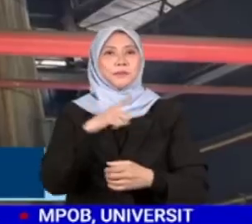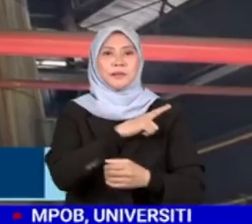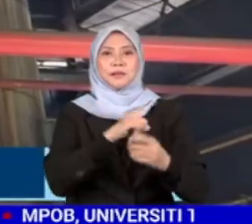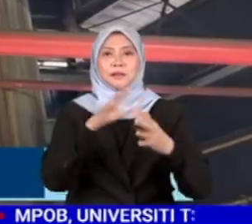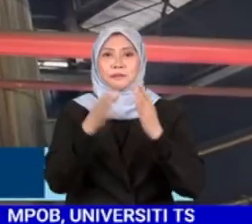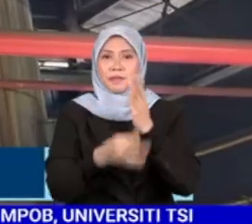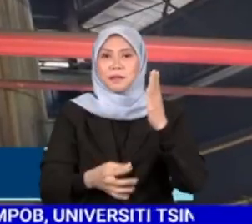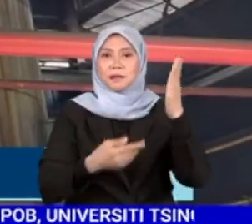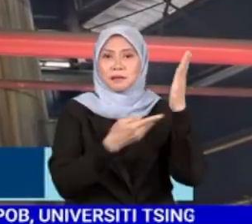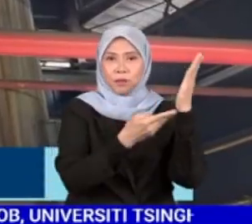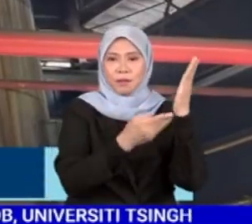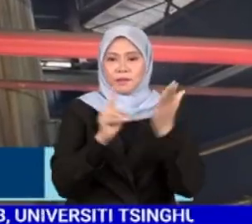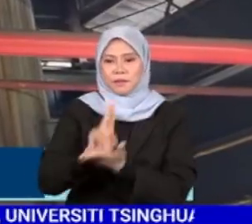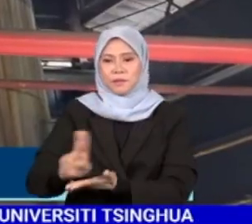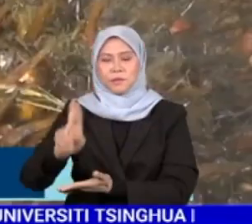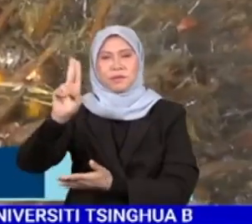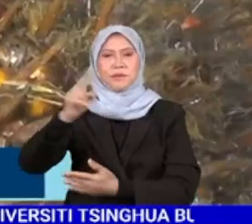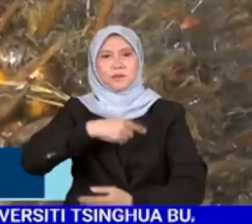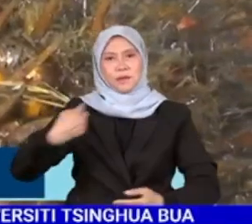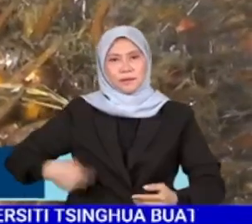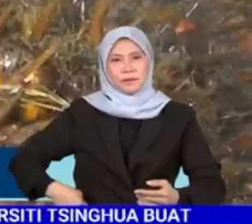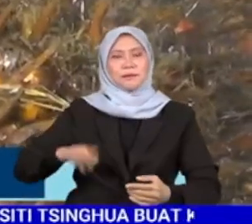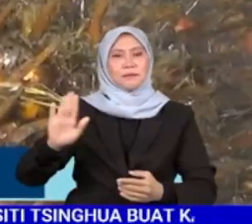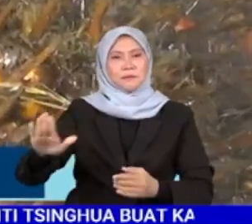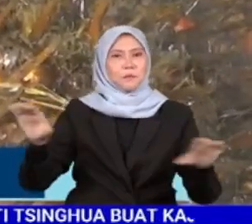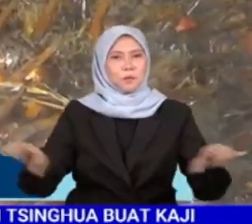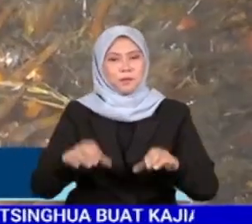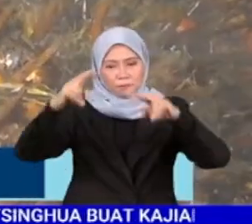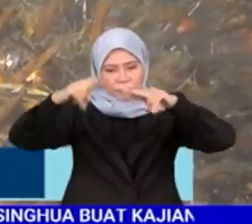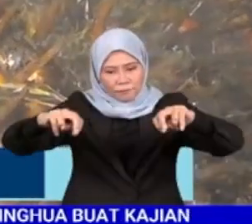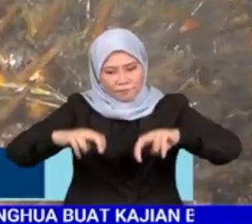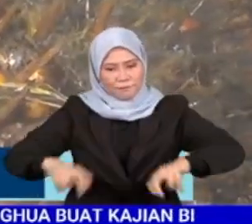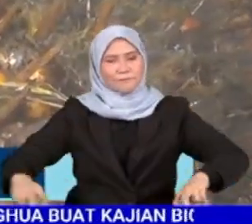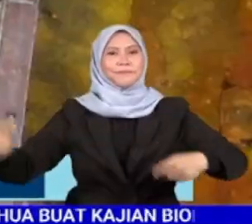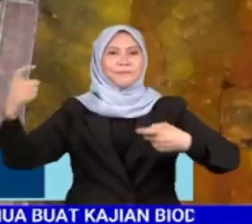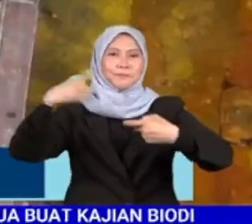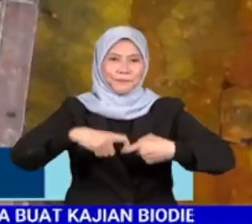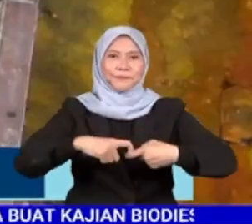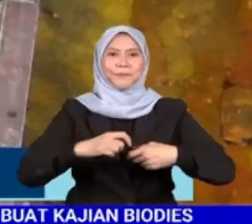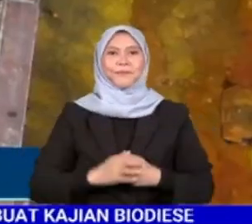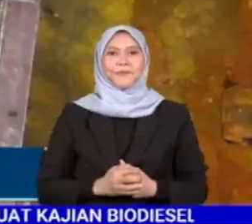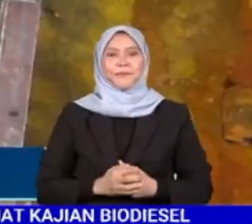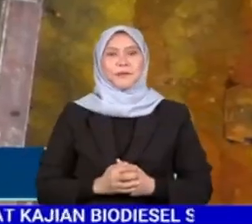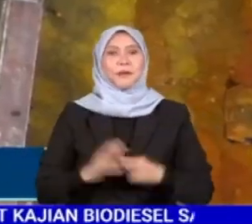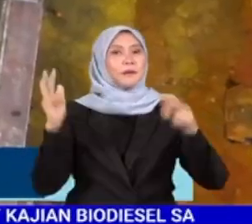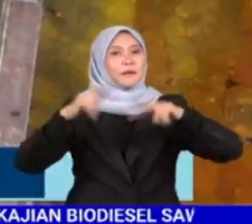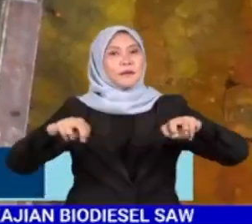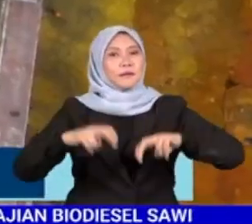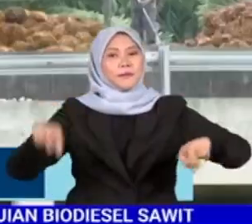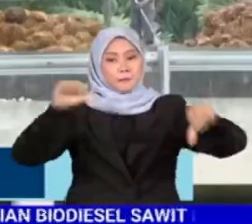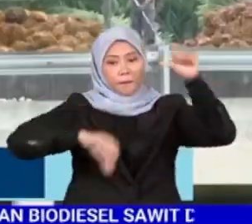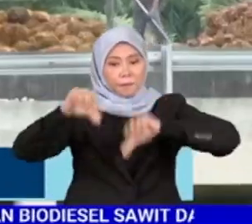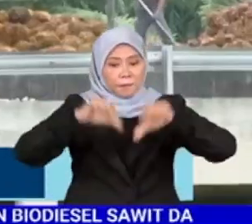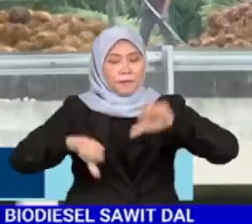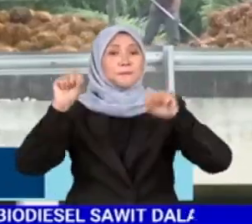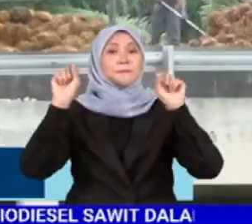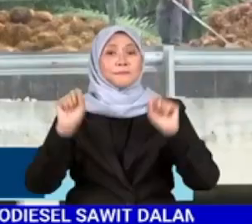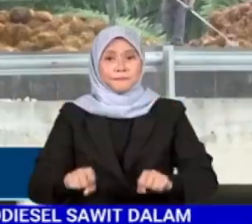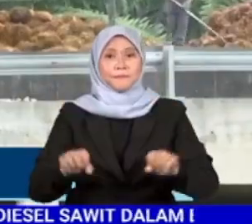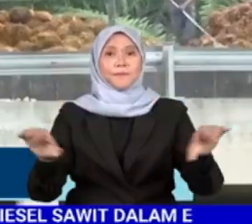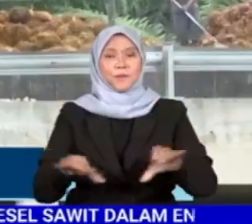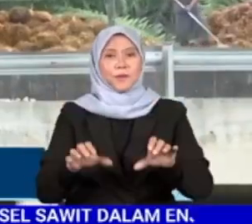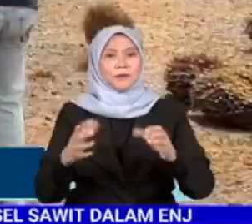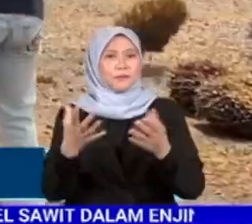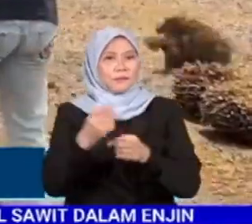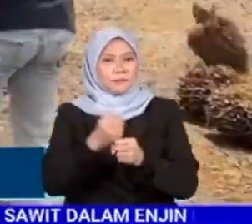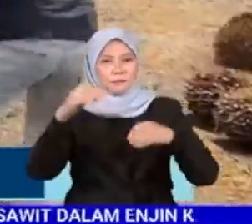Malaysia dan Universiti Tsinghua di China dalam melaksana penyelidikan berkaitan. Turut dilaksana kajian bakmal dan kebolehlaksanaan